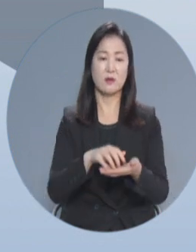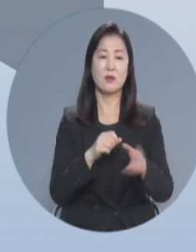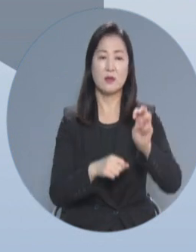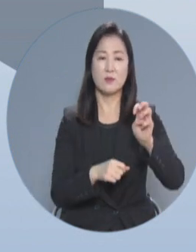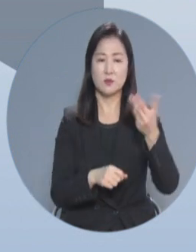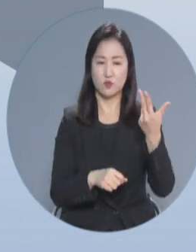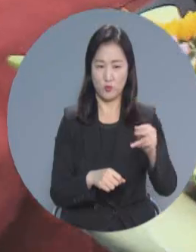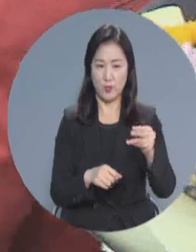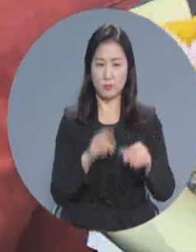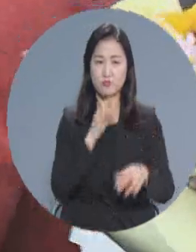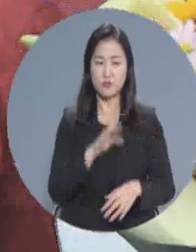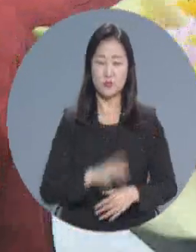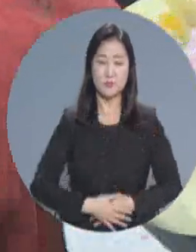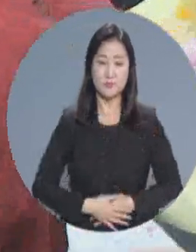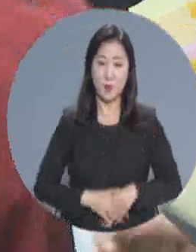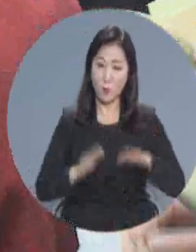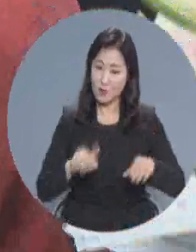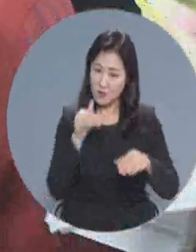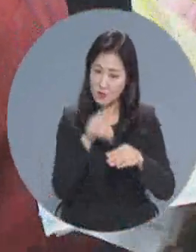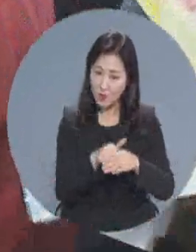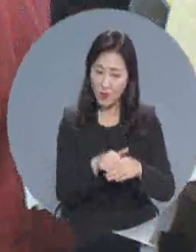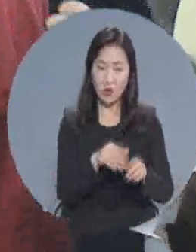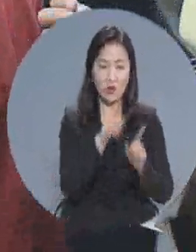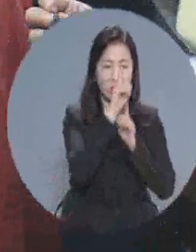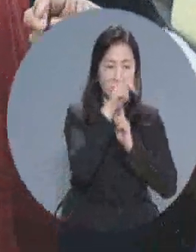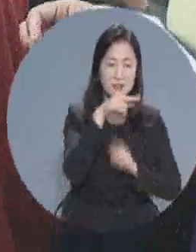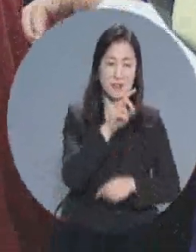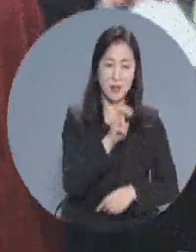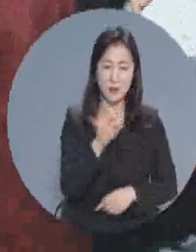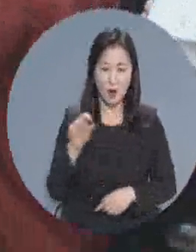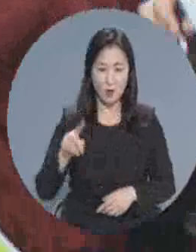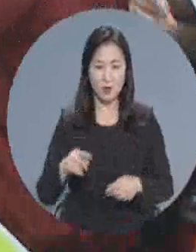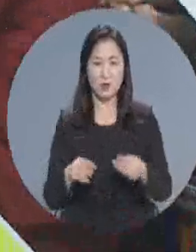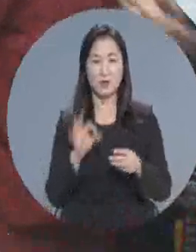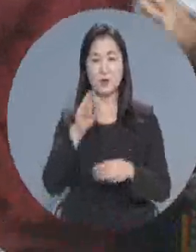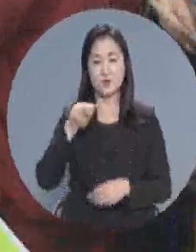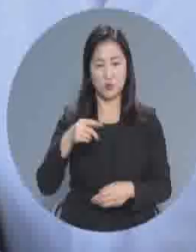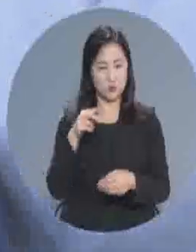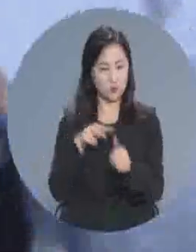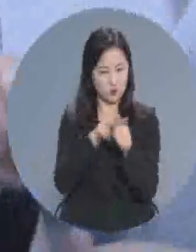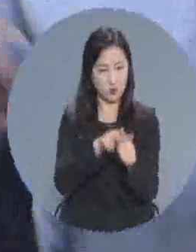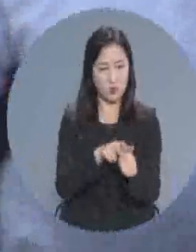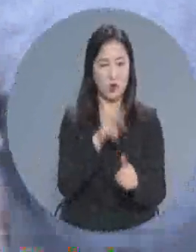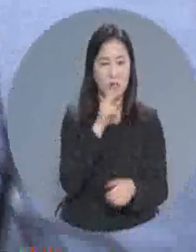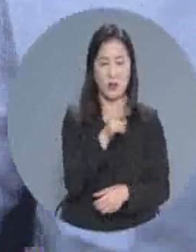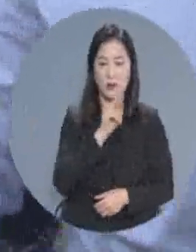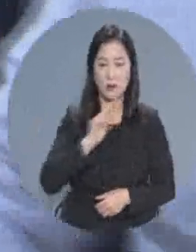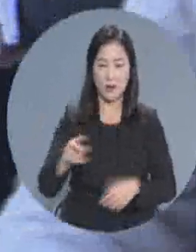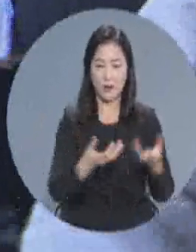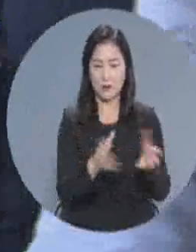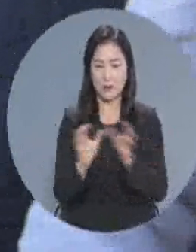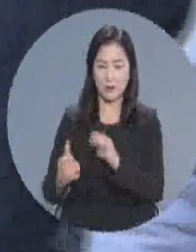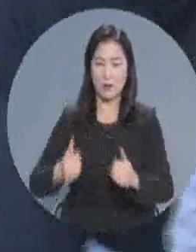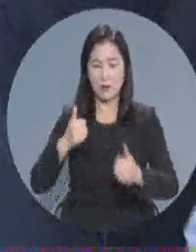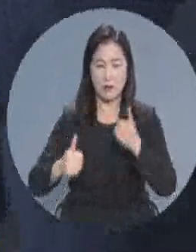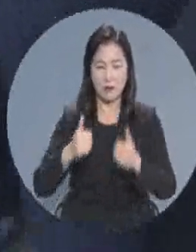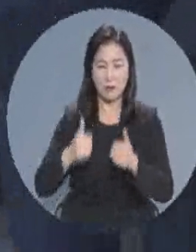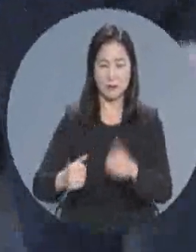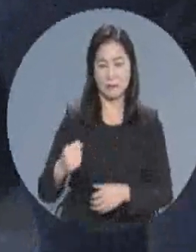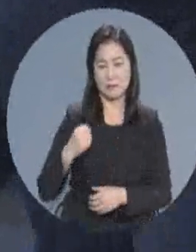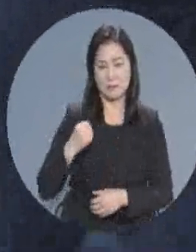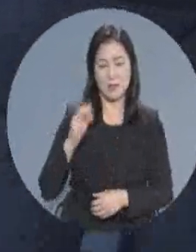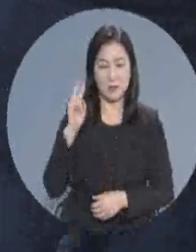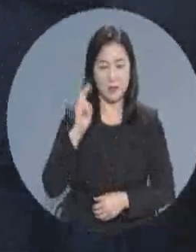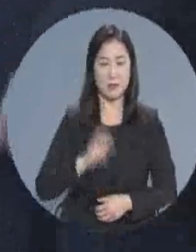불과했습니다. 이번 대선 역시 이재명과 윤석열, 여야의 양강 후보들이 초박빙의 승부를 펼칠 거라는 전망이